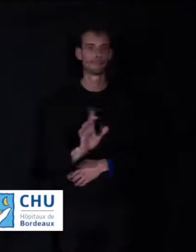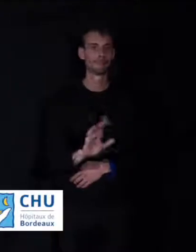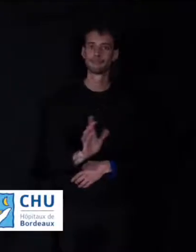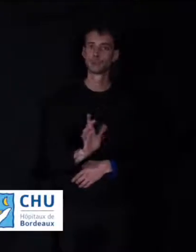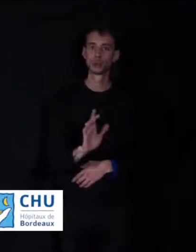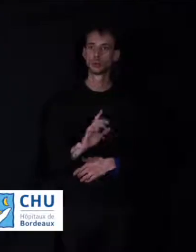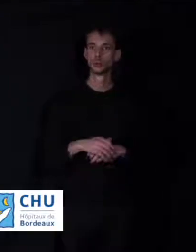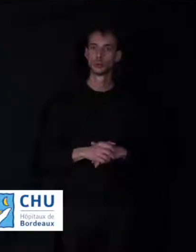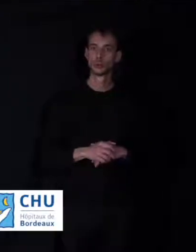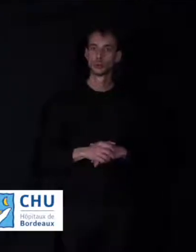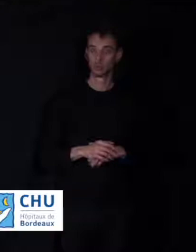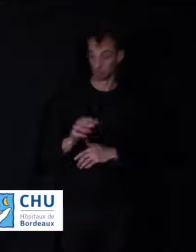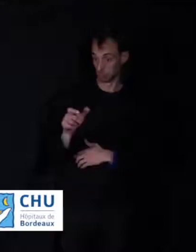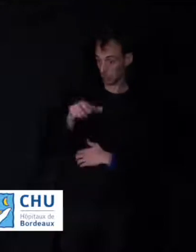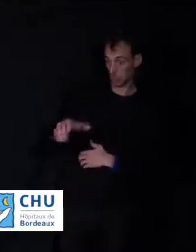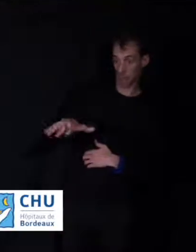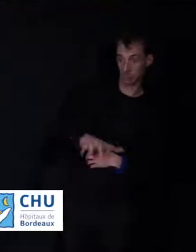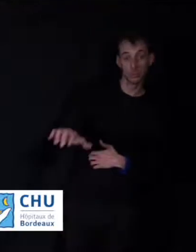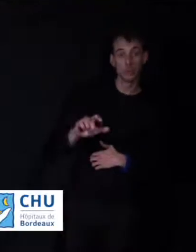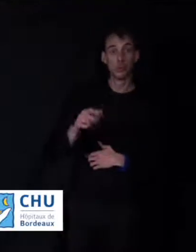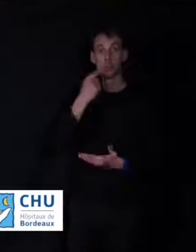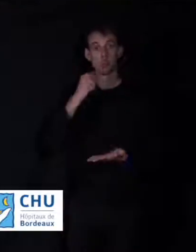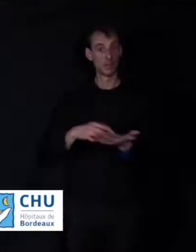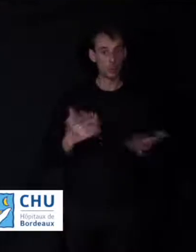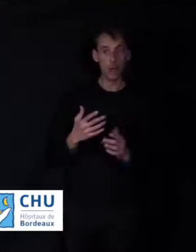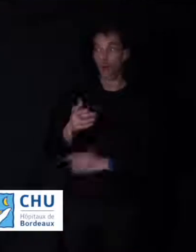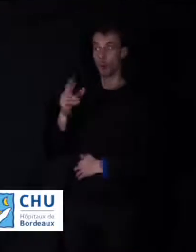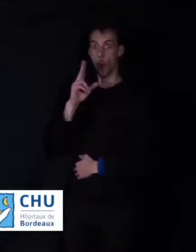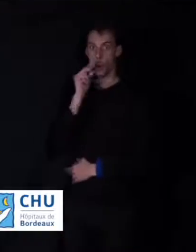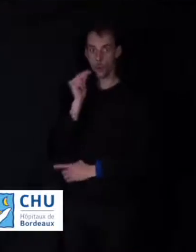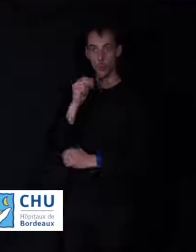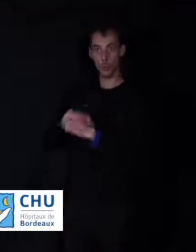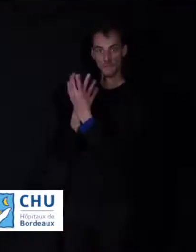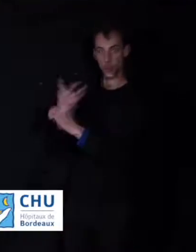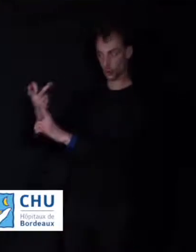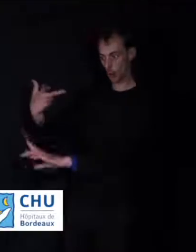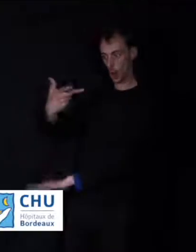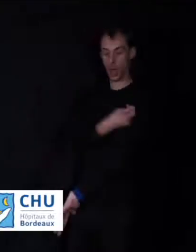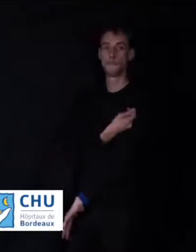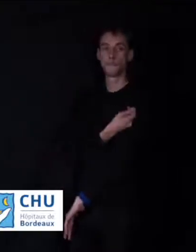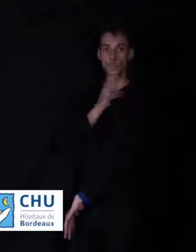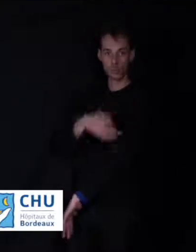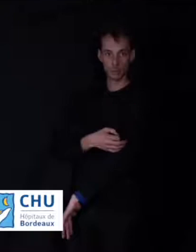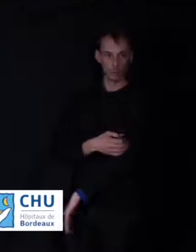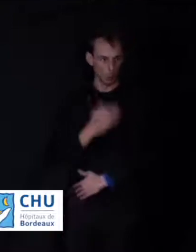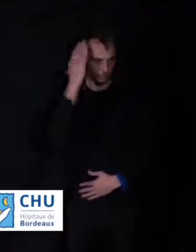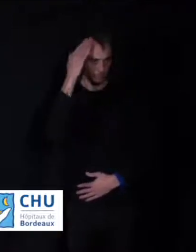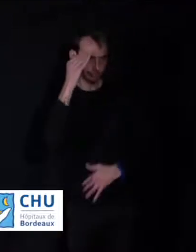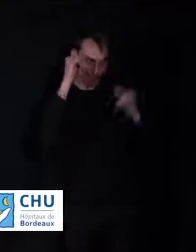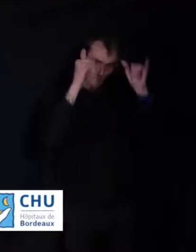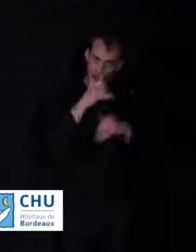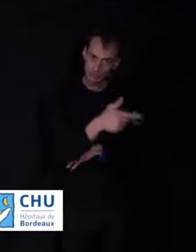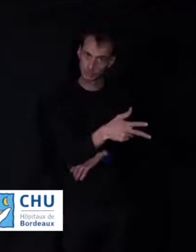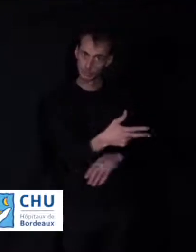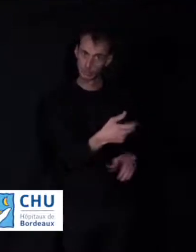qu'on inocule le virus de la variole, qui est un virus humain, plutôt que d'inoculer à l'homme un virus bovidé,